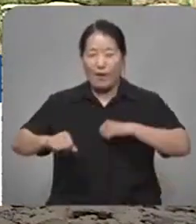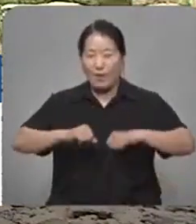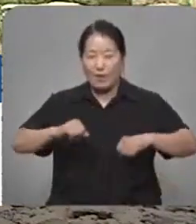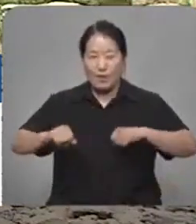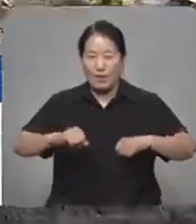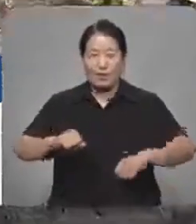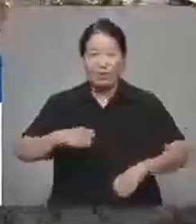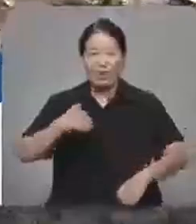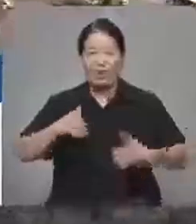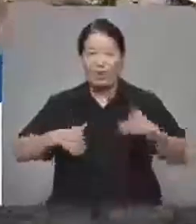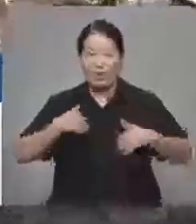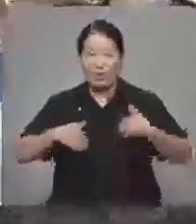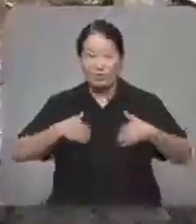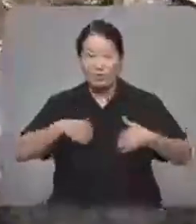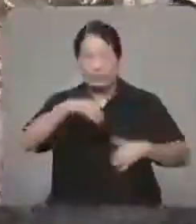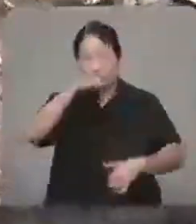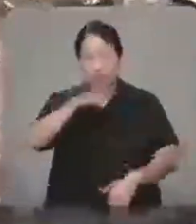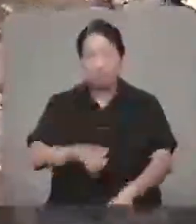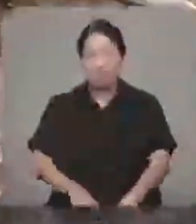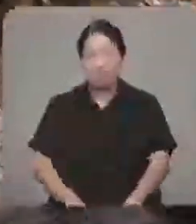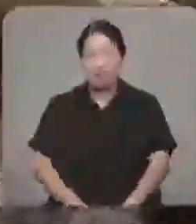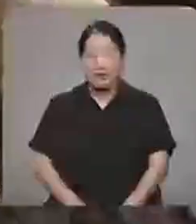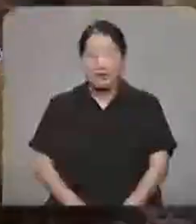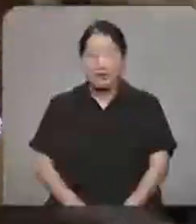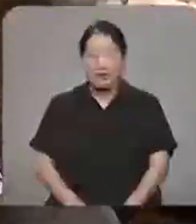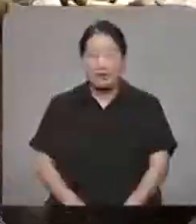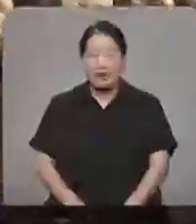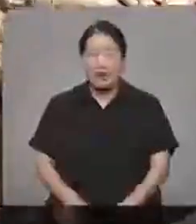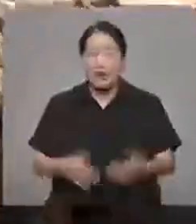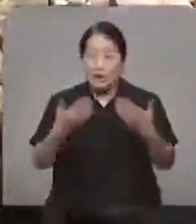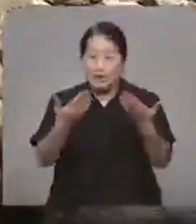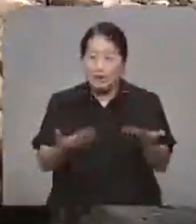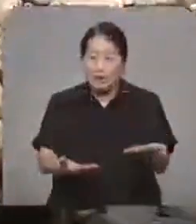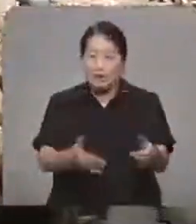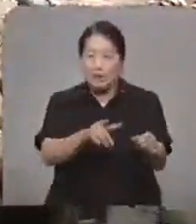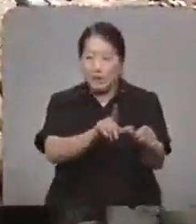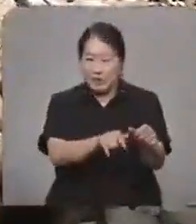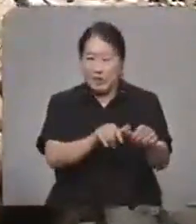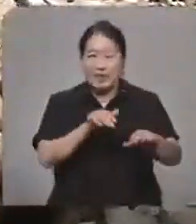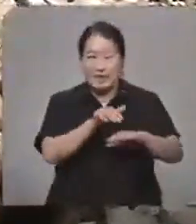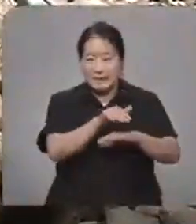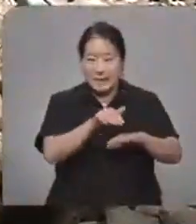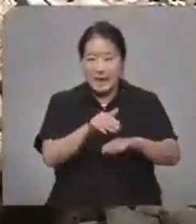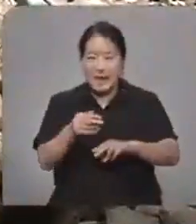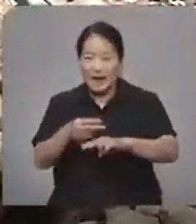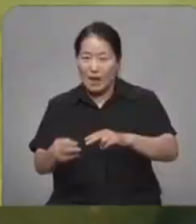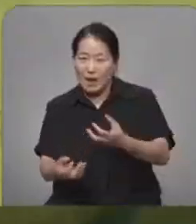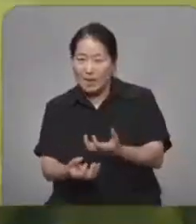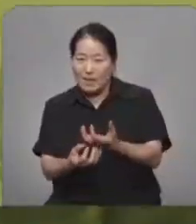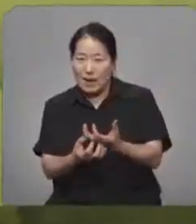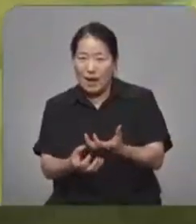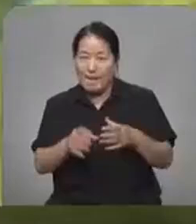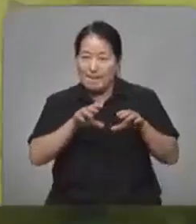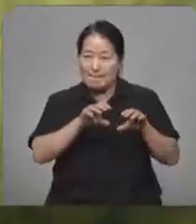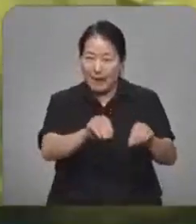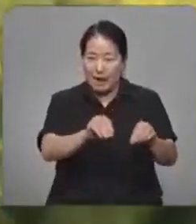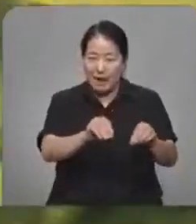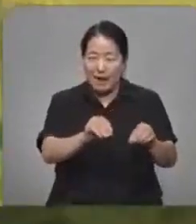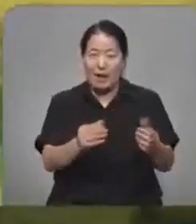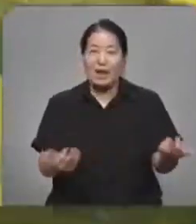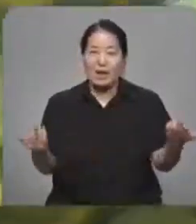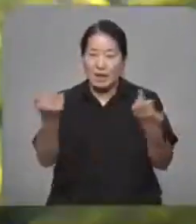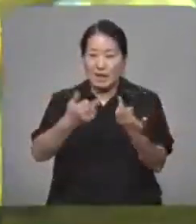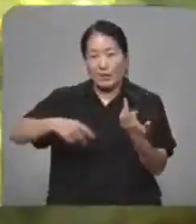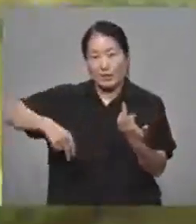있다는 게 너무 즐겁고. 자연 휴식연재 기간이어서 차량 출입과 취사 등은 금지됐지만 단순 계곡